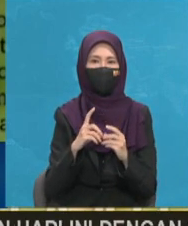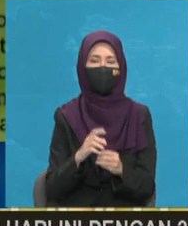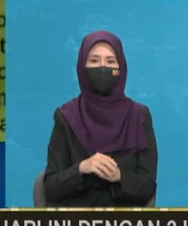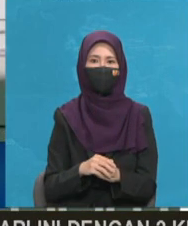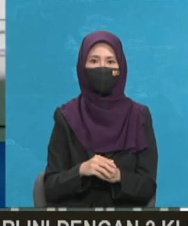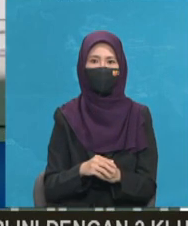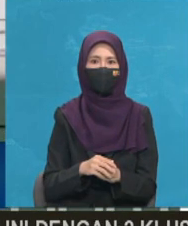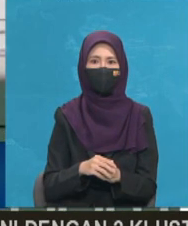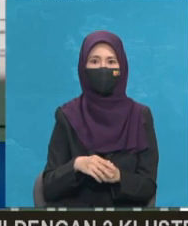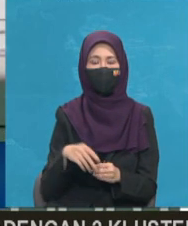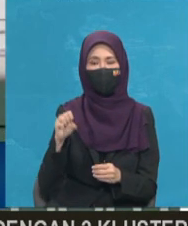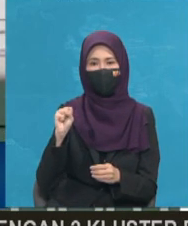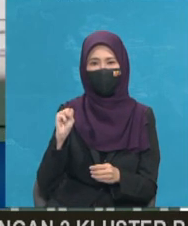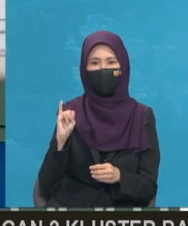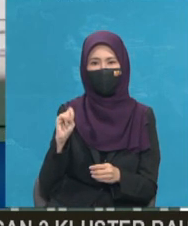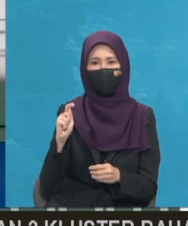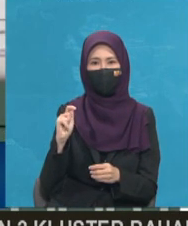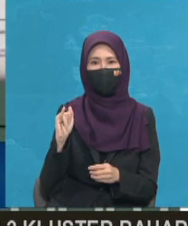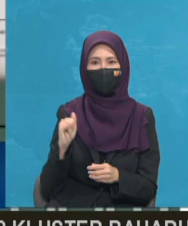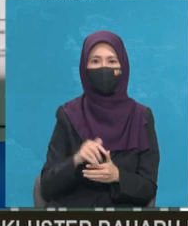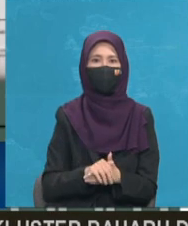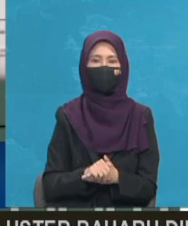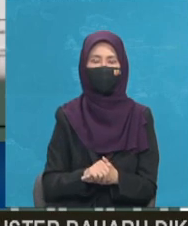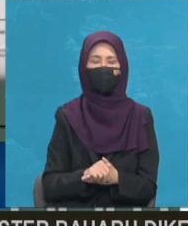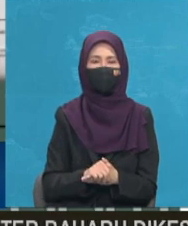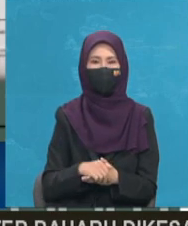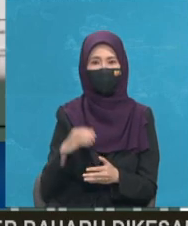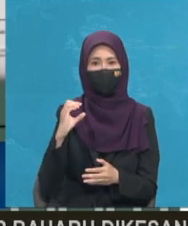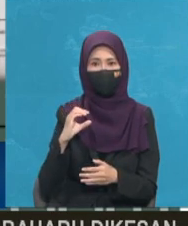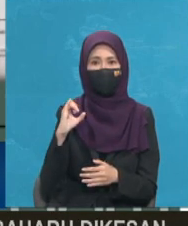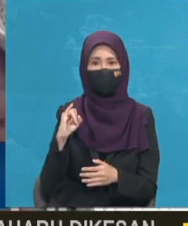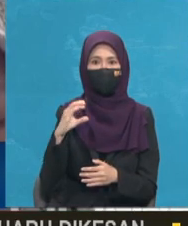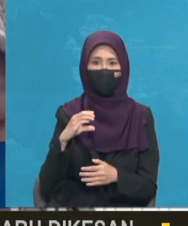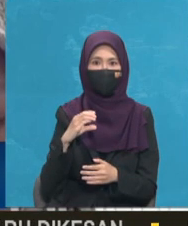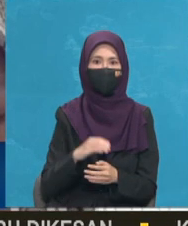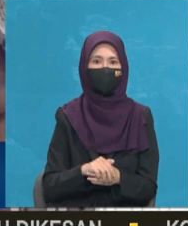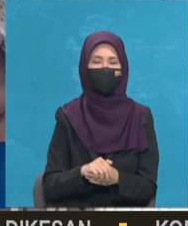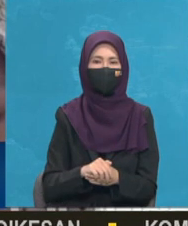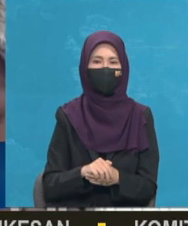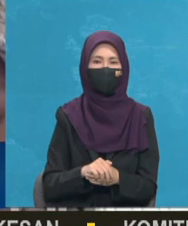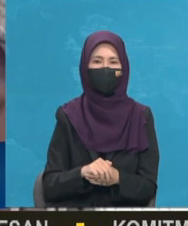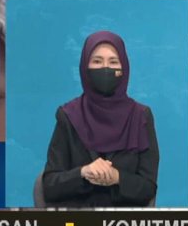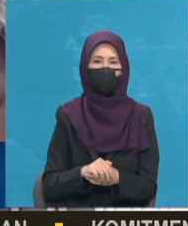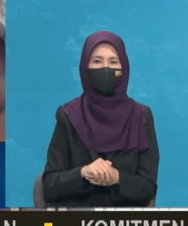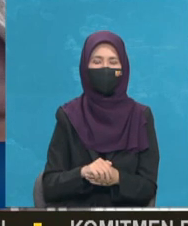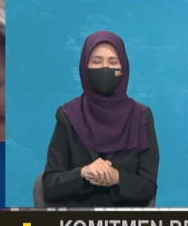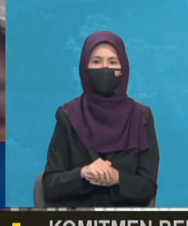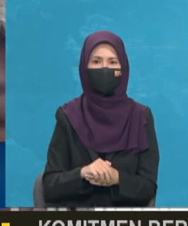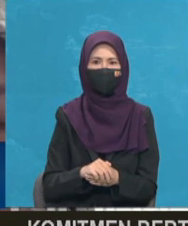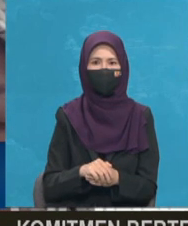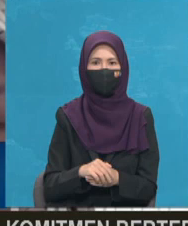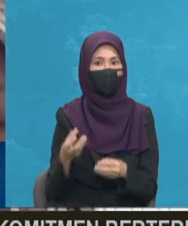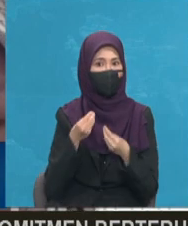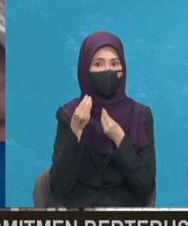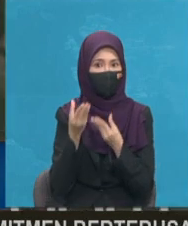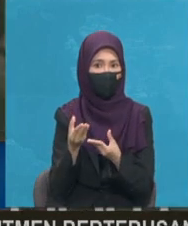Nur najihah Hidayah binti Haji Yusuf wakil si IC in pada mental Services sedang berhak memperkenalkan